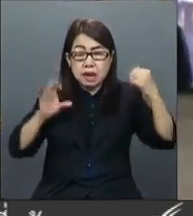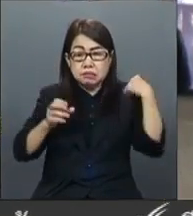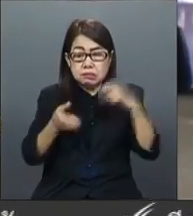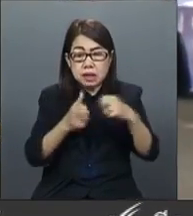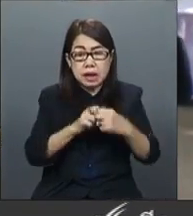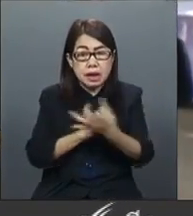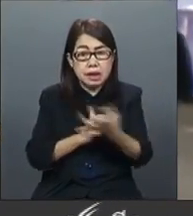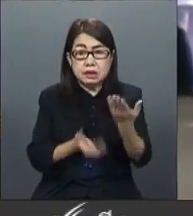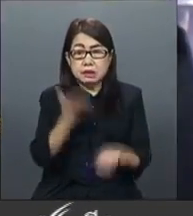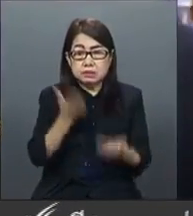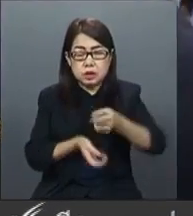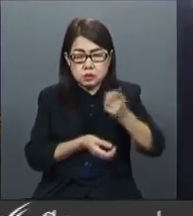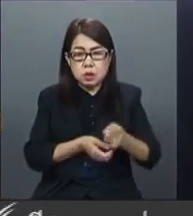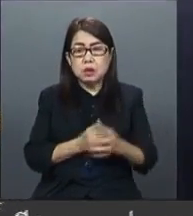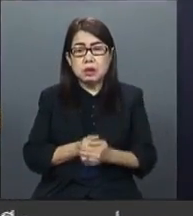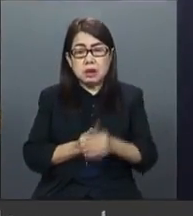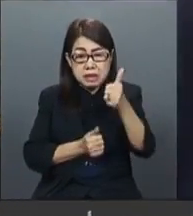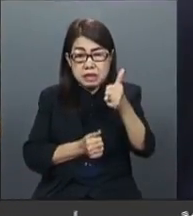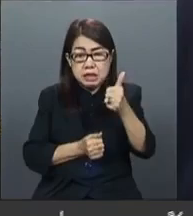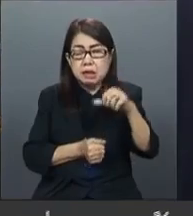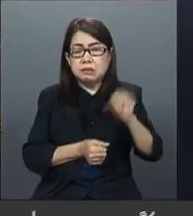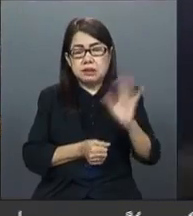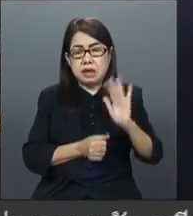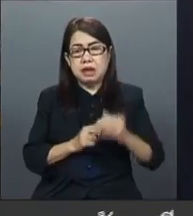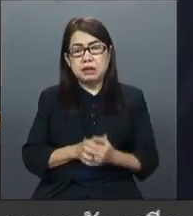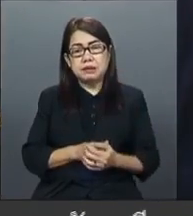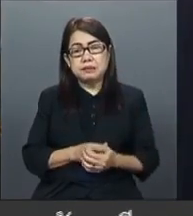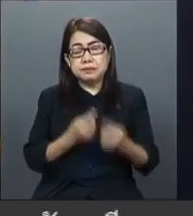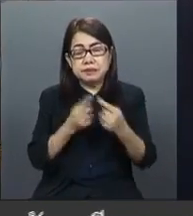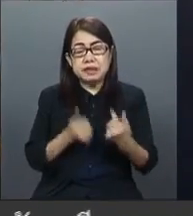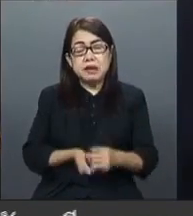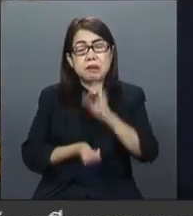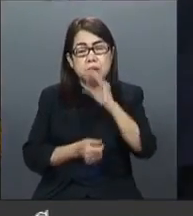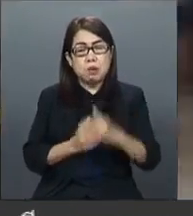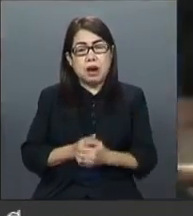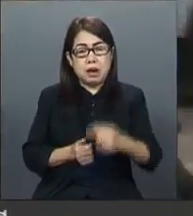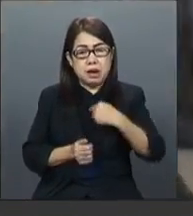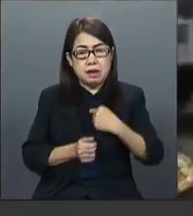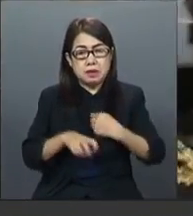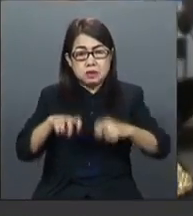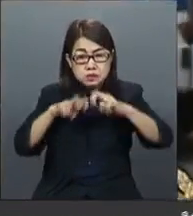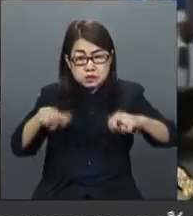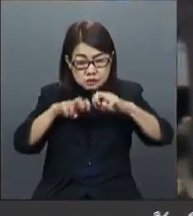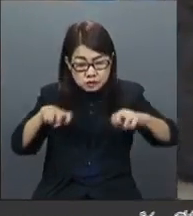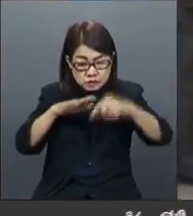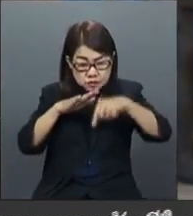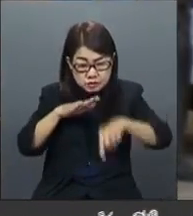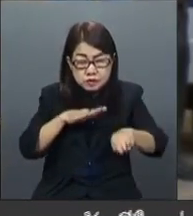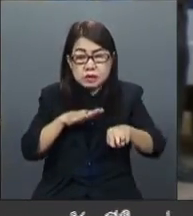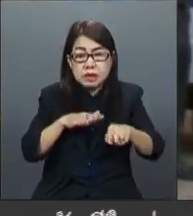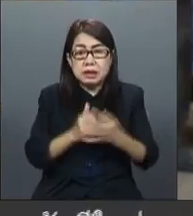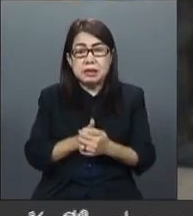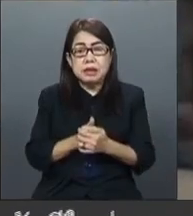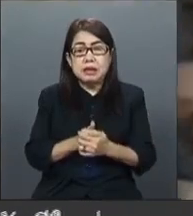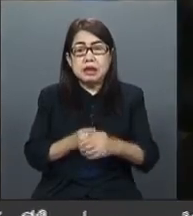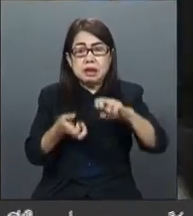ะฮะไม่ใช่เป็นผลดีนะครับแล้วก็การอวดอ้างว่าเข้าไปแฮกแล้วทำร้ายข้อมูลไปดึงข้อมูล